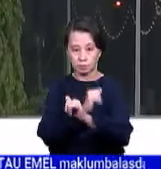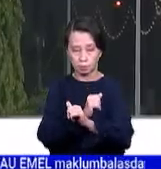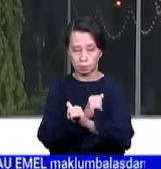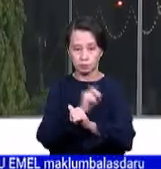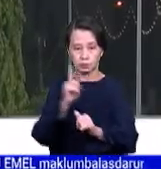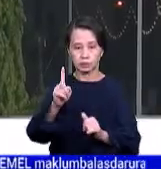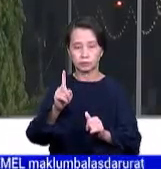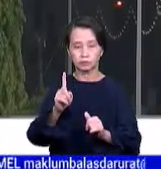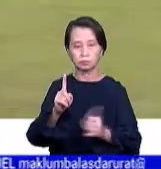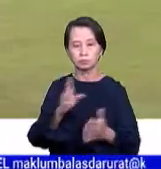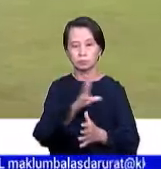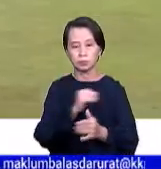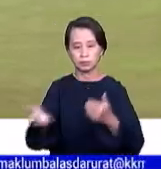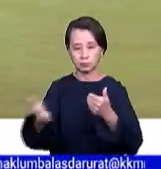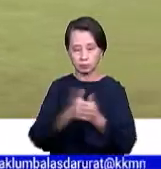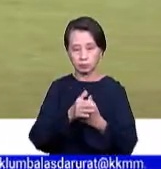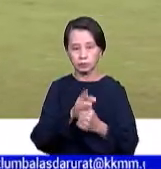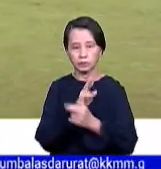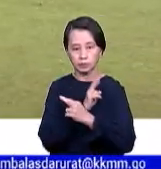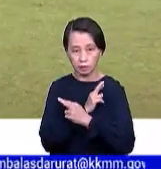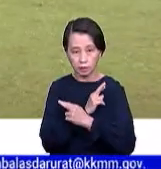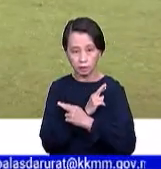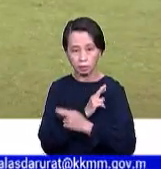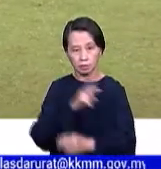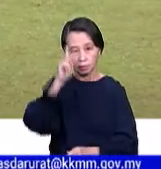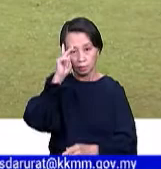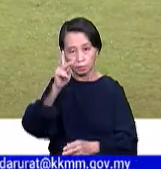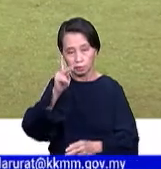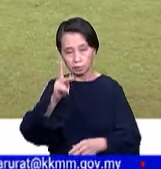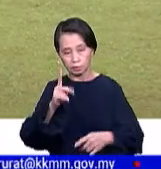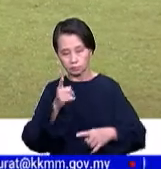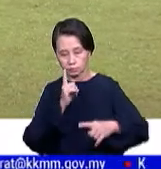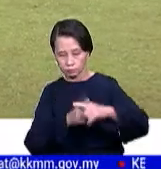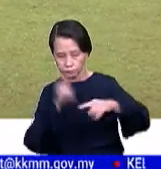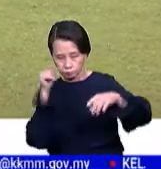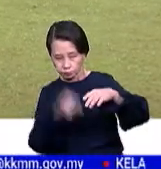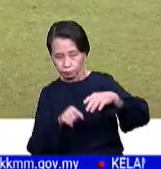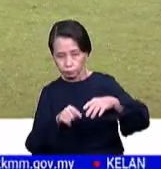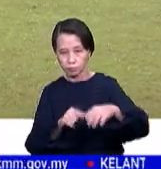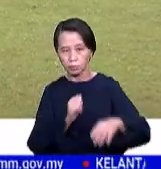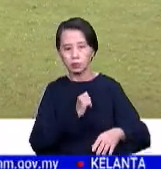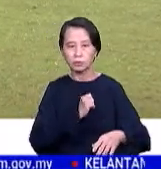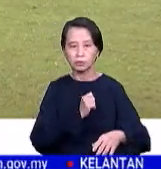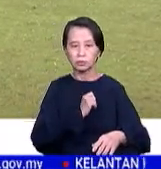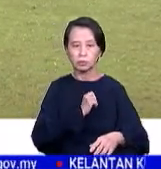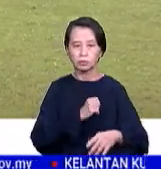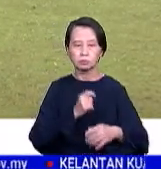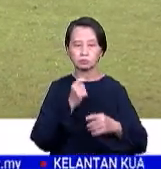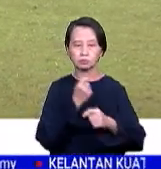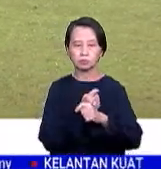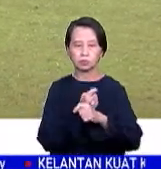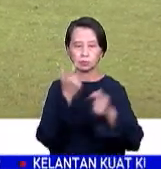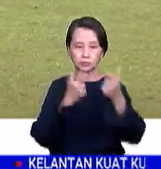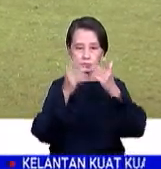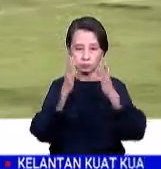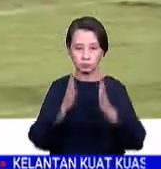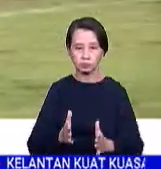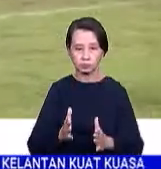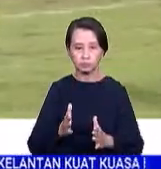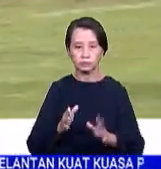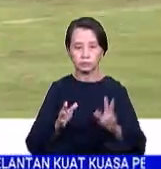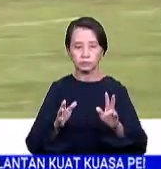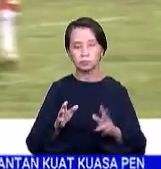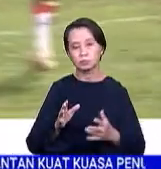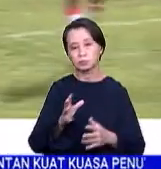depan. Namun sebaik kembali daripada rehat, Kelantan menyamakan kedudukan menerusi jaringan sendiri pemain pertahanan pelawat Stuart James